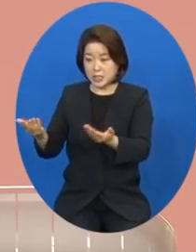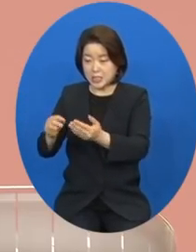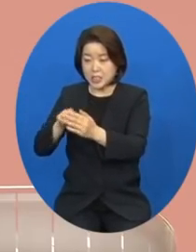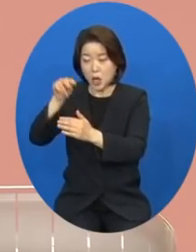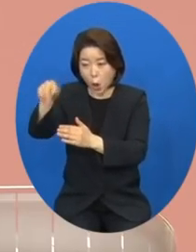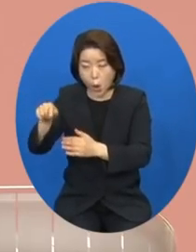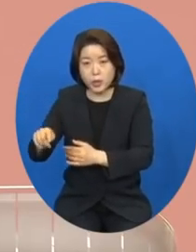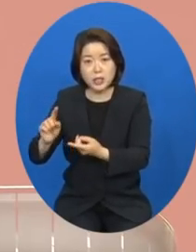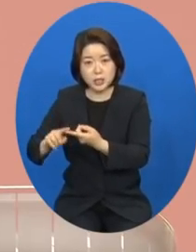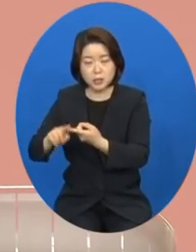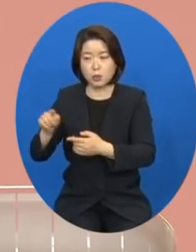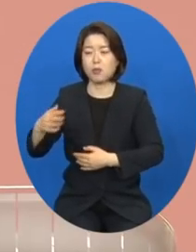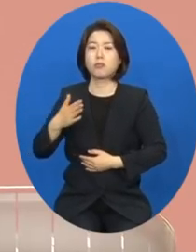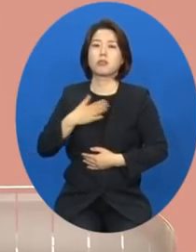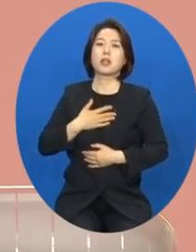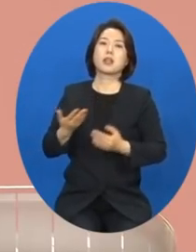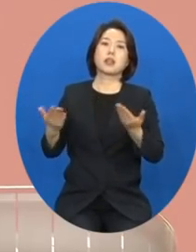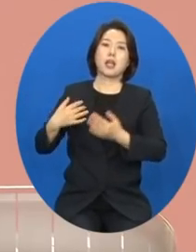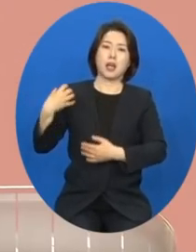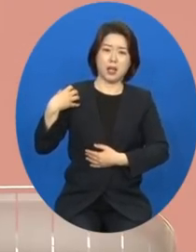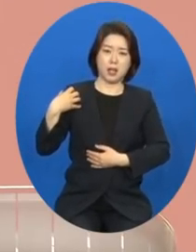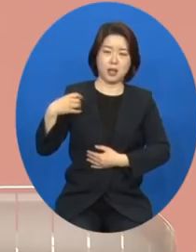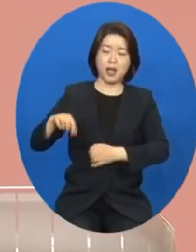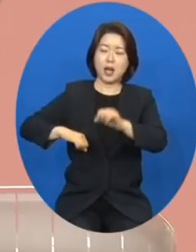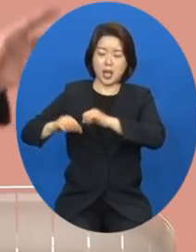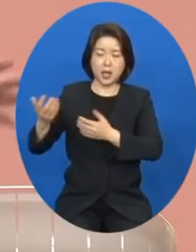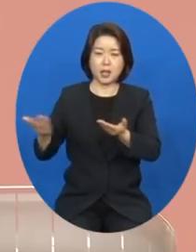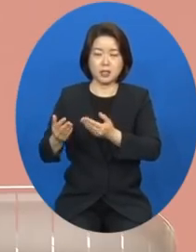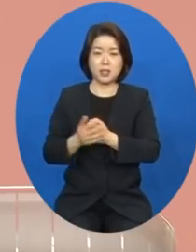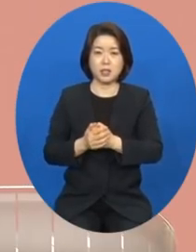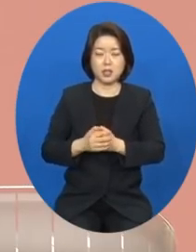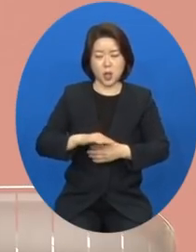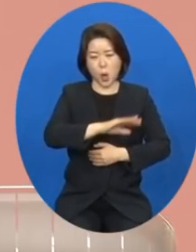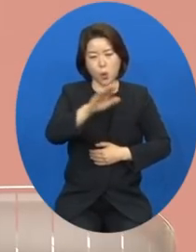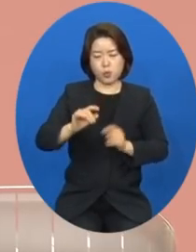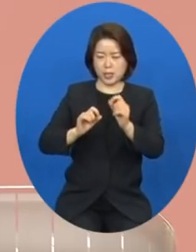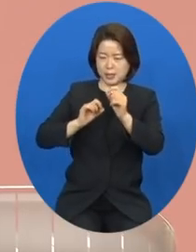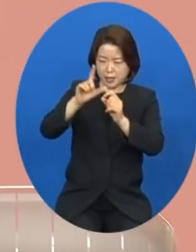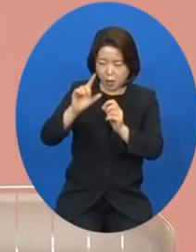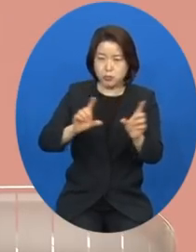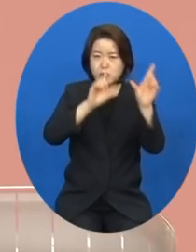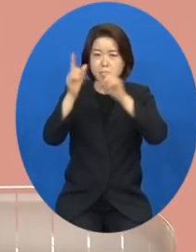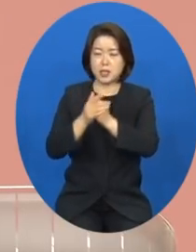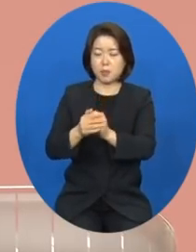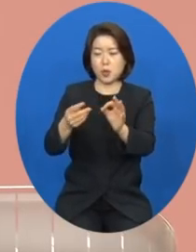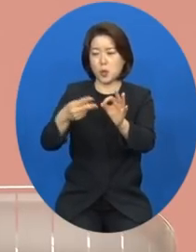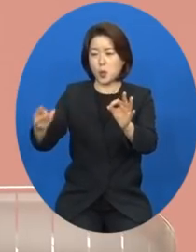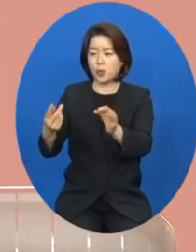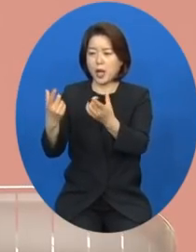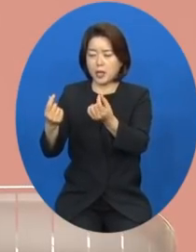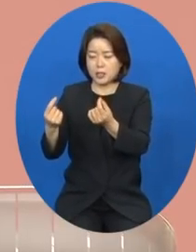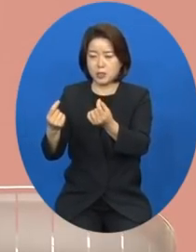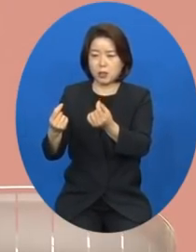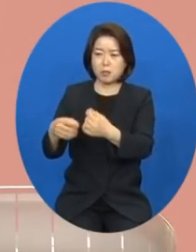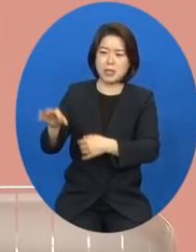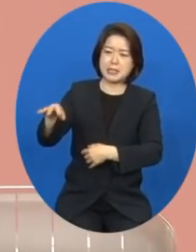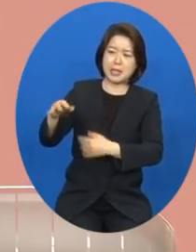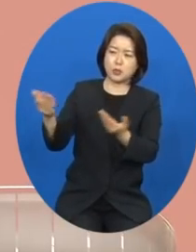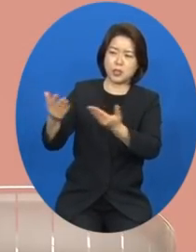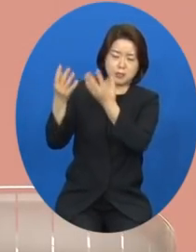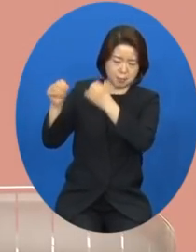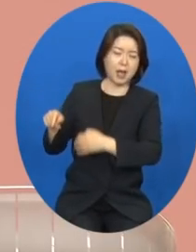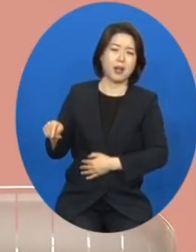내가 행한 거다 우리들의 대부분의 삶은 요다 이어 값만 번 더 같은 파실 뭐 그렇게 대단한 사건은 아닐 수도